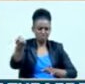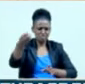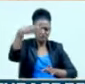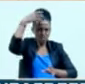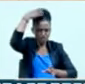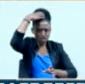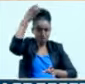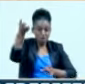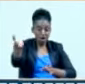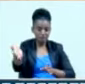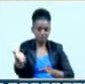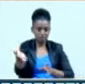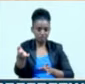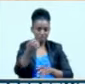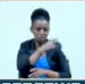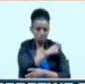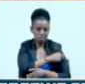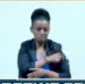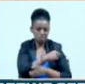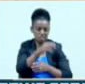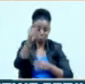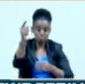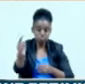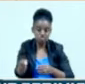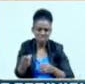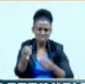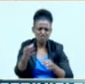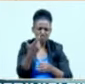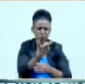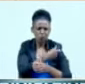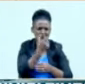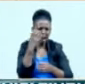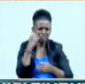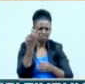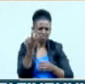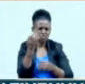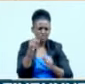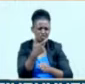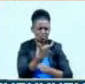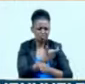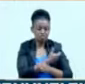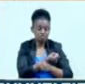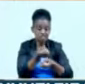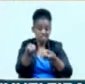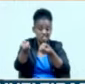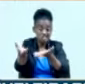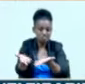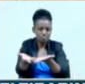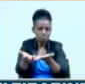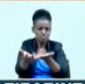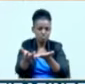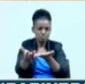ni nabo babikora mu kigo nderabuzima cyangwa mu bitaro. Ku buryo wahagera niba ari kugutera urushinge rw'amezi atatu akaba yarugutera, tukaba twaramuhaye, niba ari